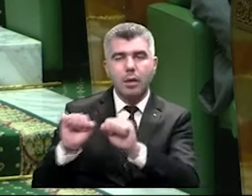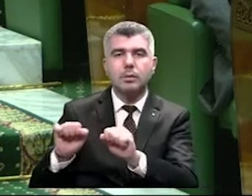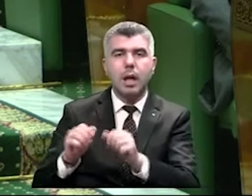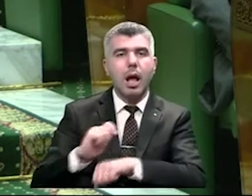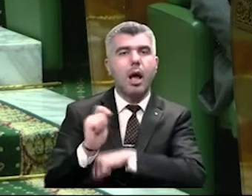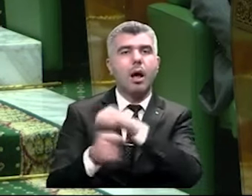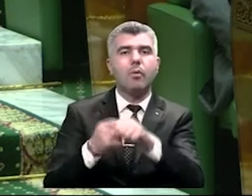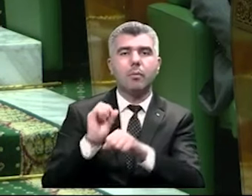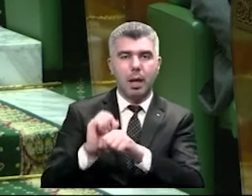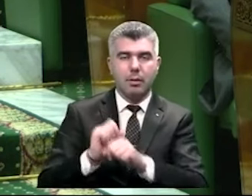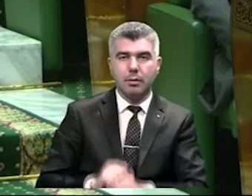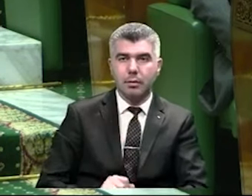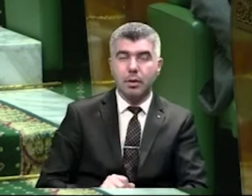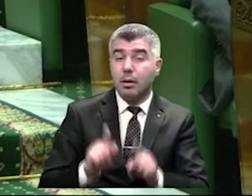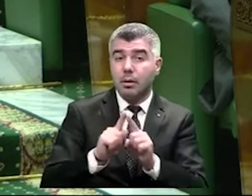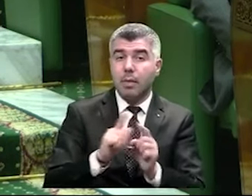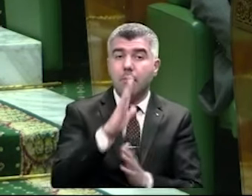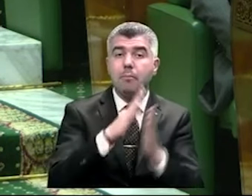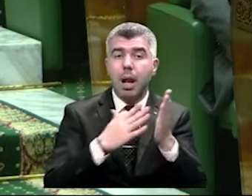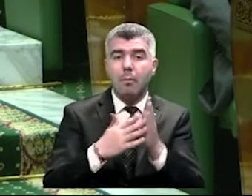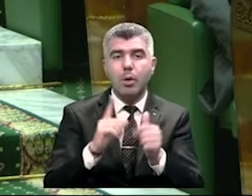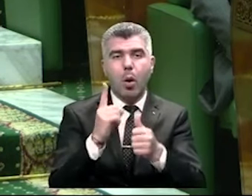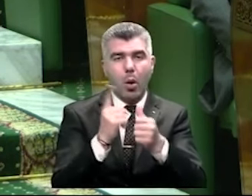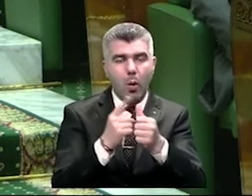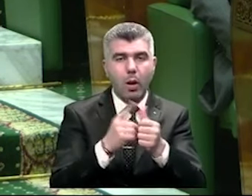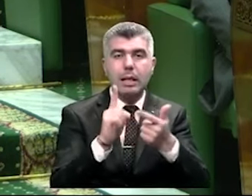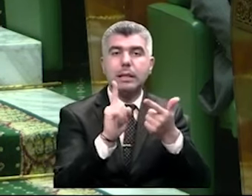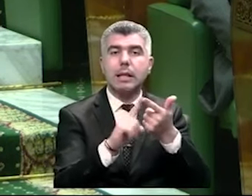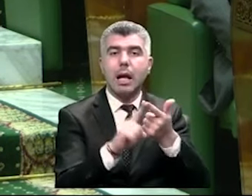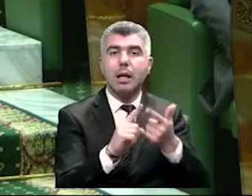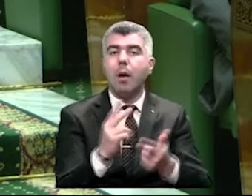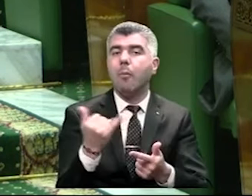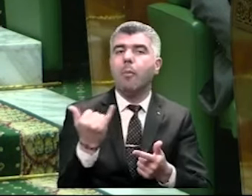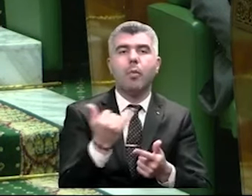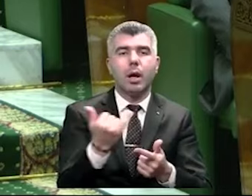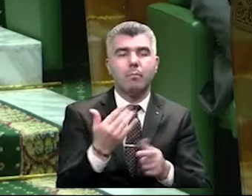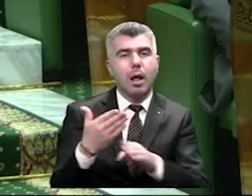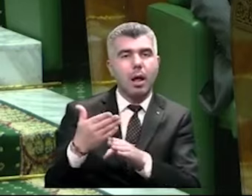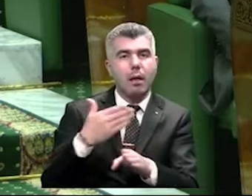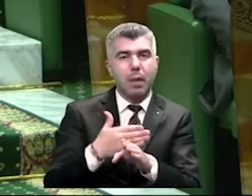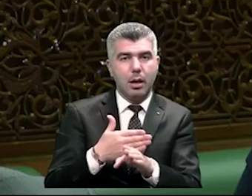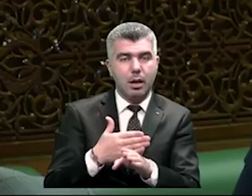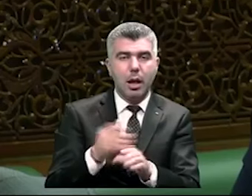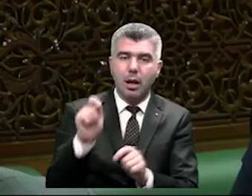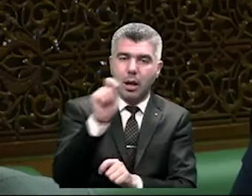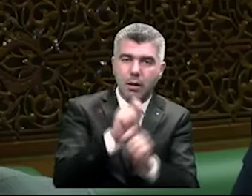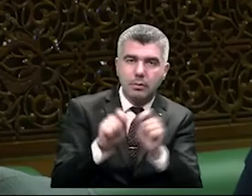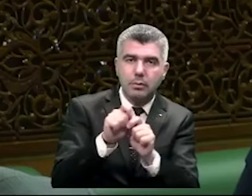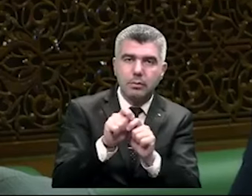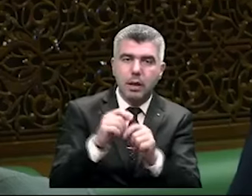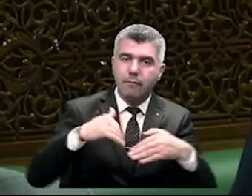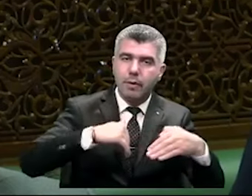نتاعهم تكلمتوا على البرنامج الوطني الاول والثاني اللي كانوا برامج مهمه في السابق بالنسبه للدوله لتاهيل الطرق في العالم